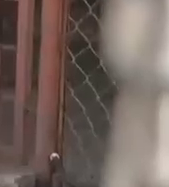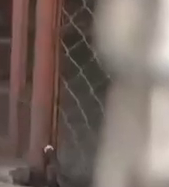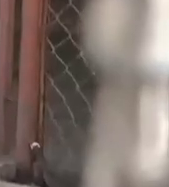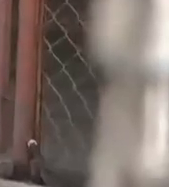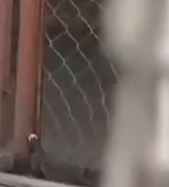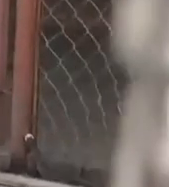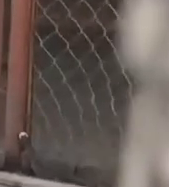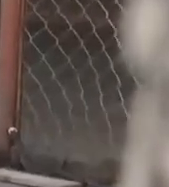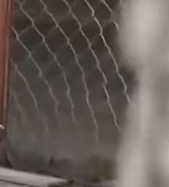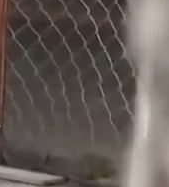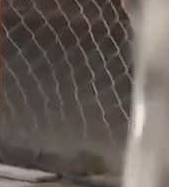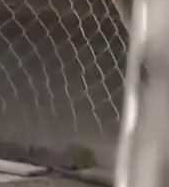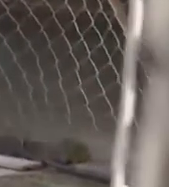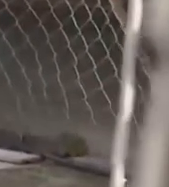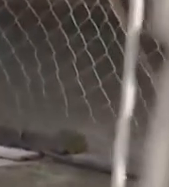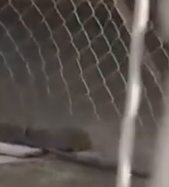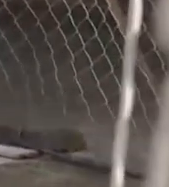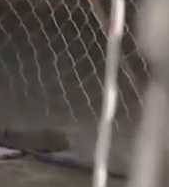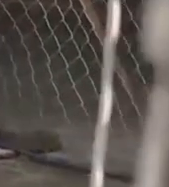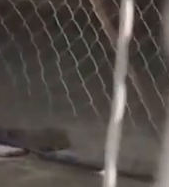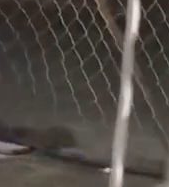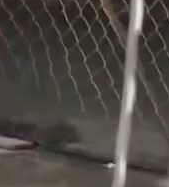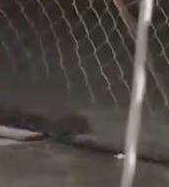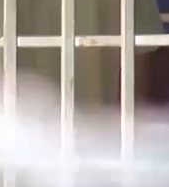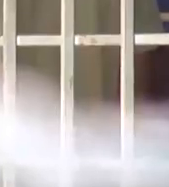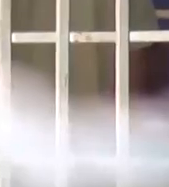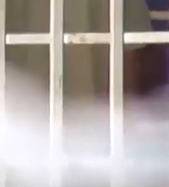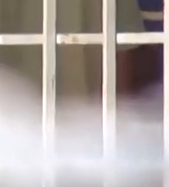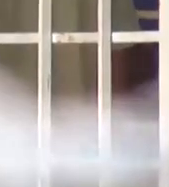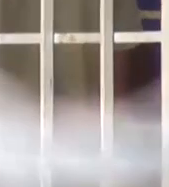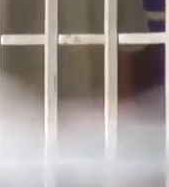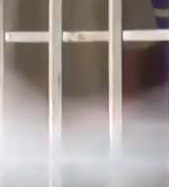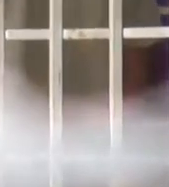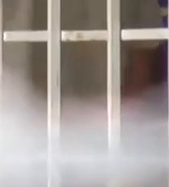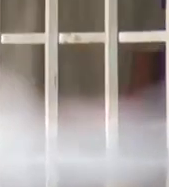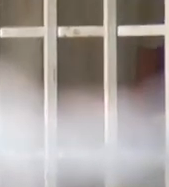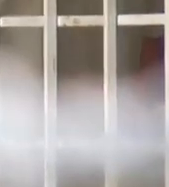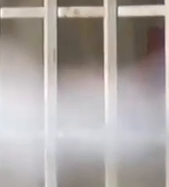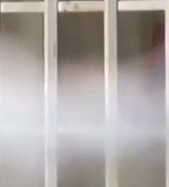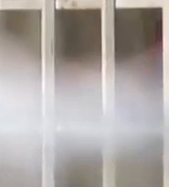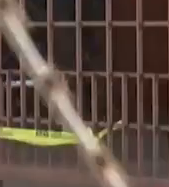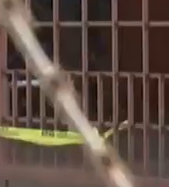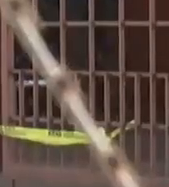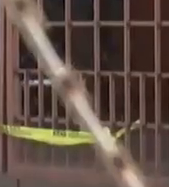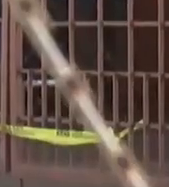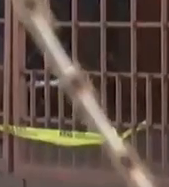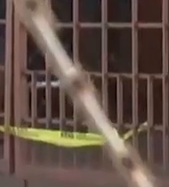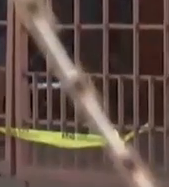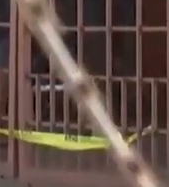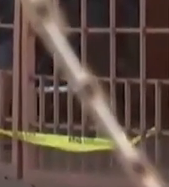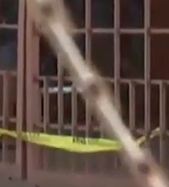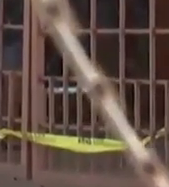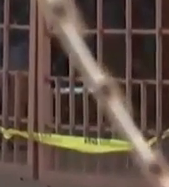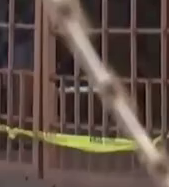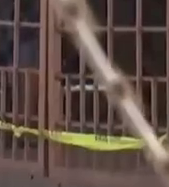ini ini termasuklah menambah baik pelan tindakan melibatkan aspek pengembangan penginapan kediaman pekerja warga